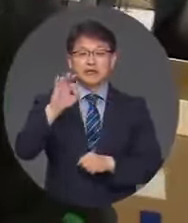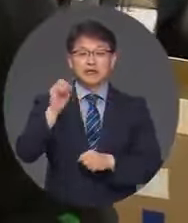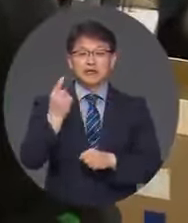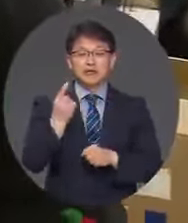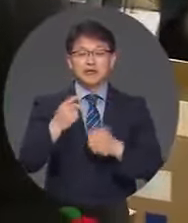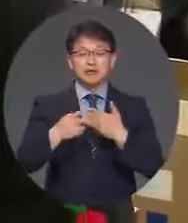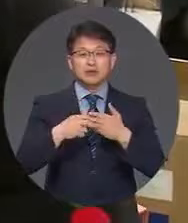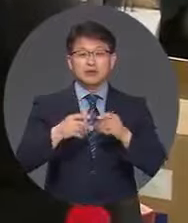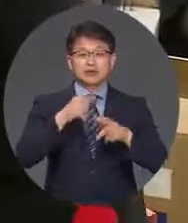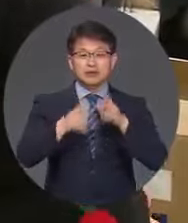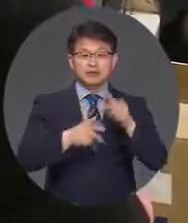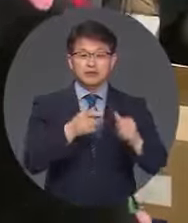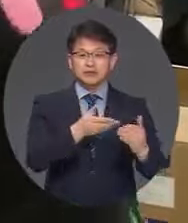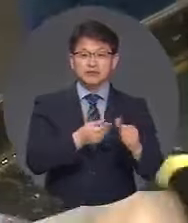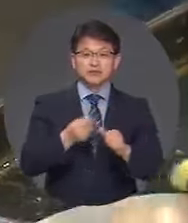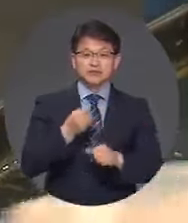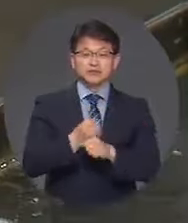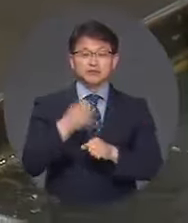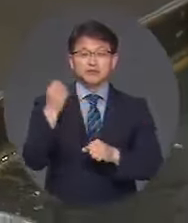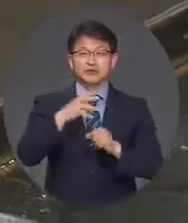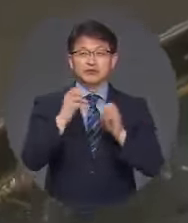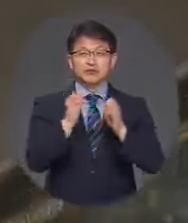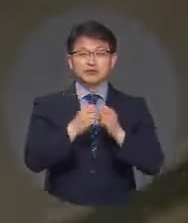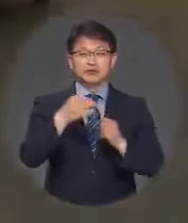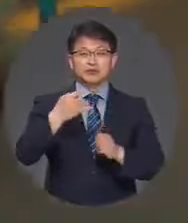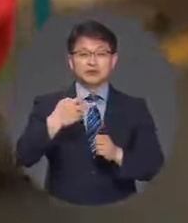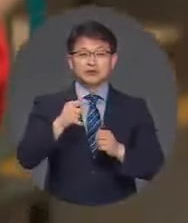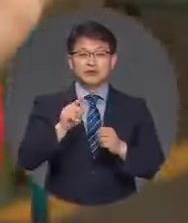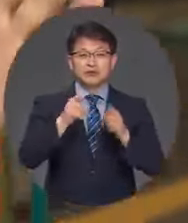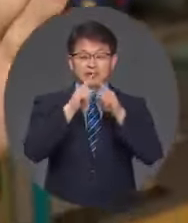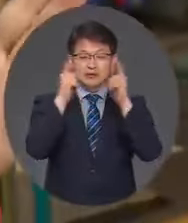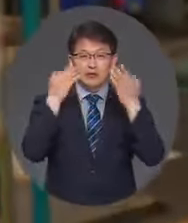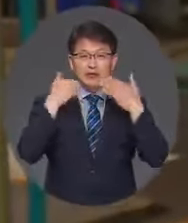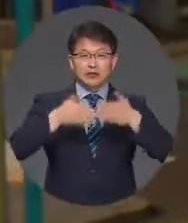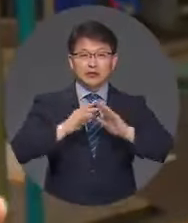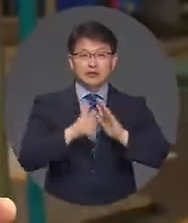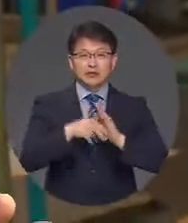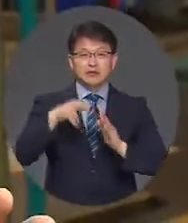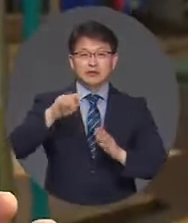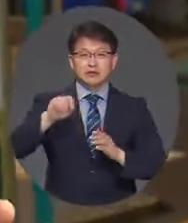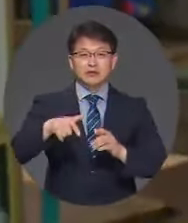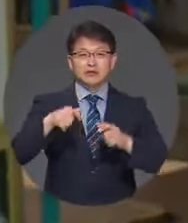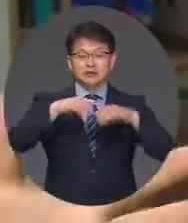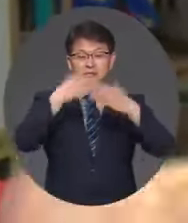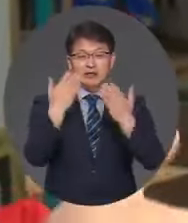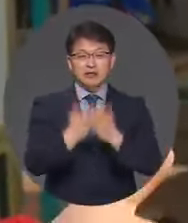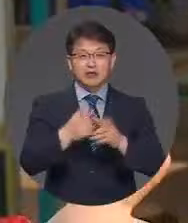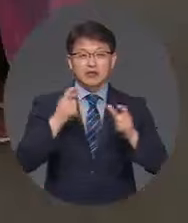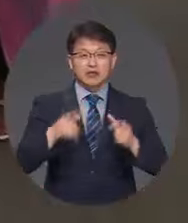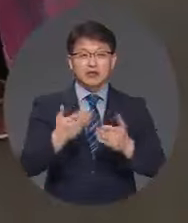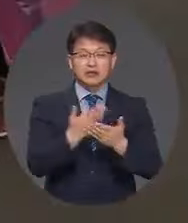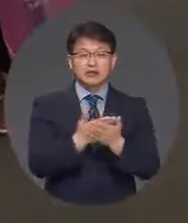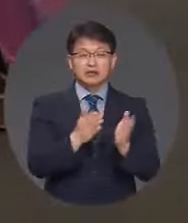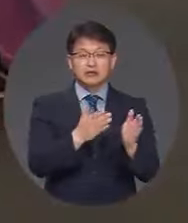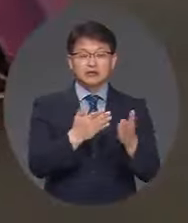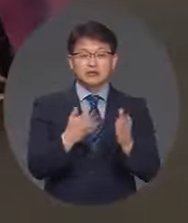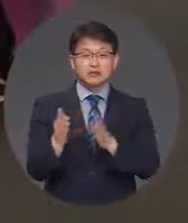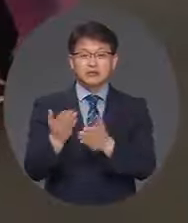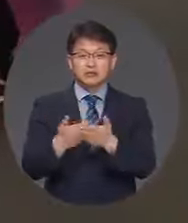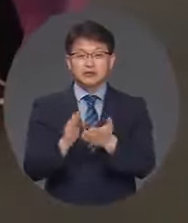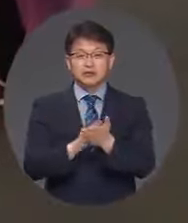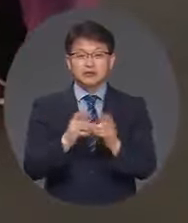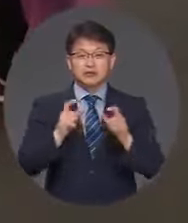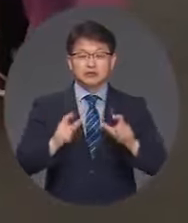바이오메디컬 산업 유치입니다. 또 창원 의대 신설과 성산구 전체를 특별 정비 구역으로 지정